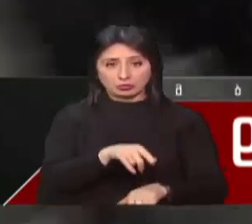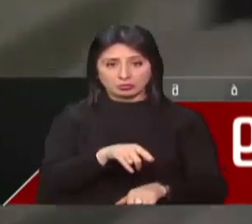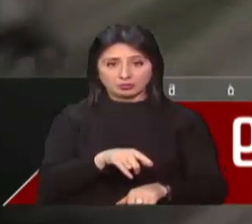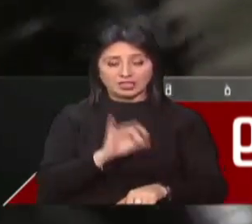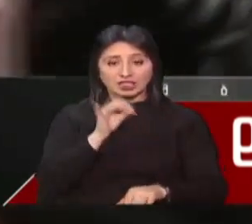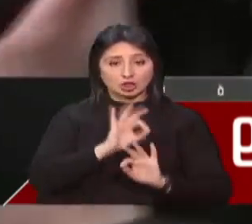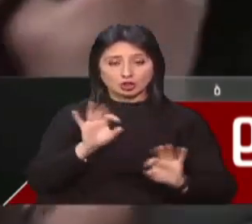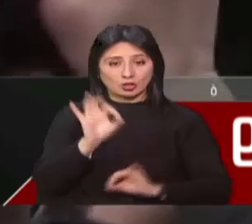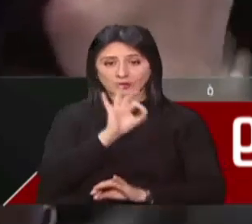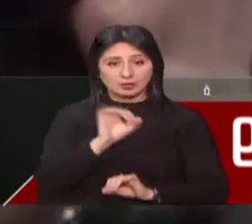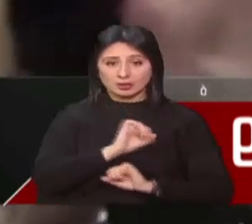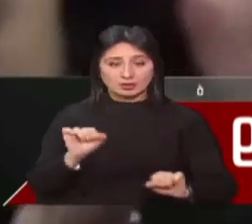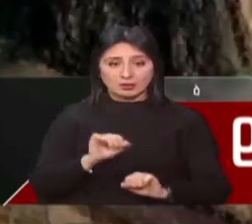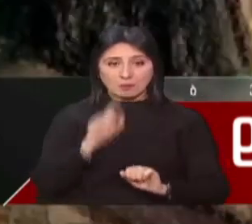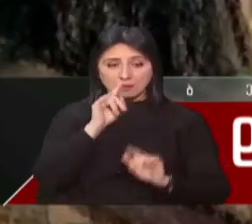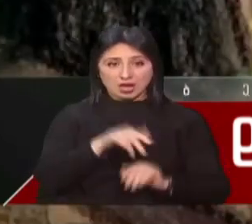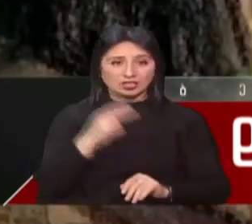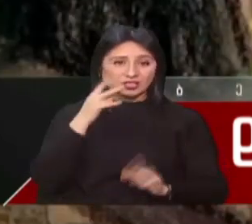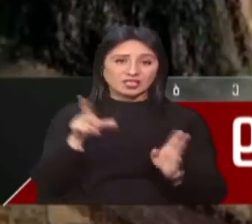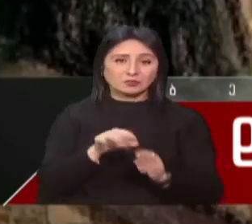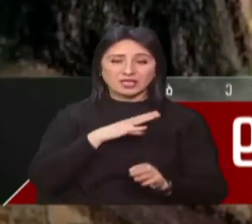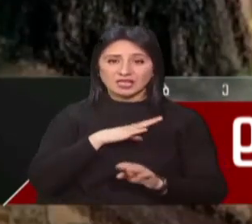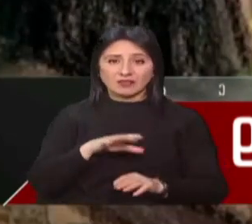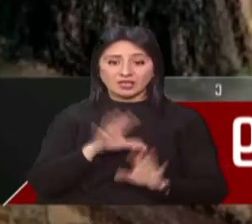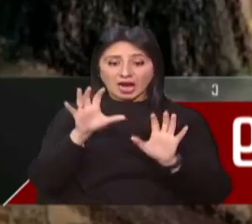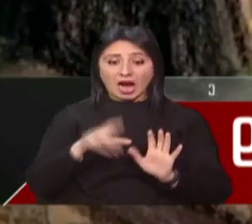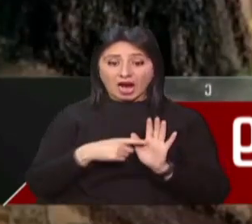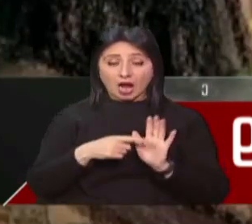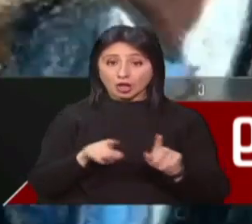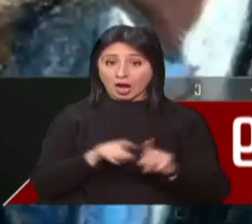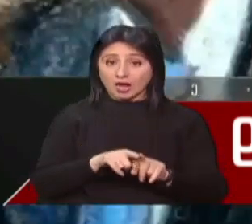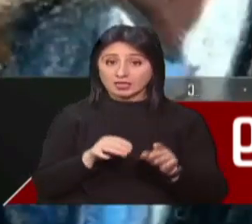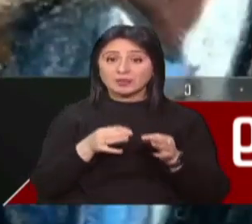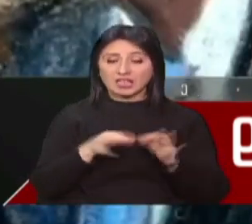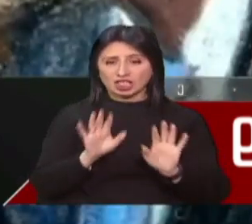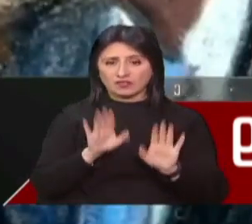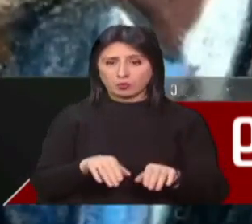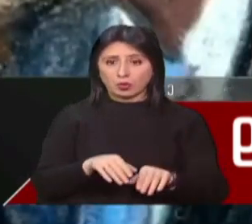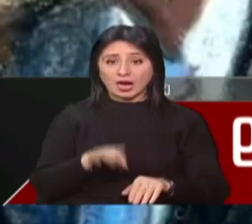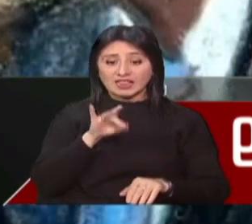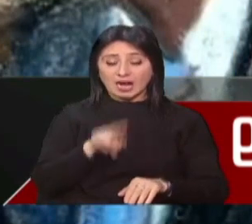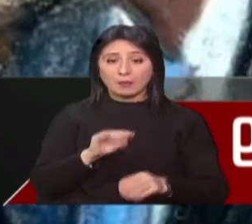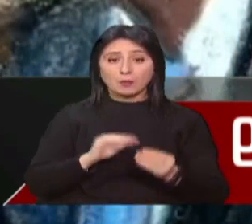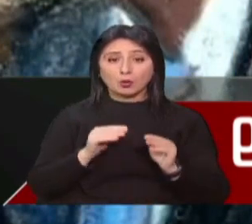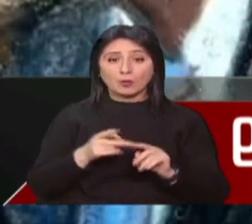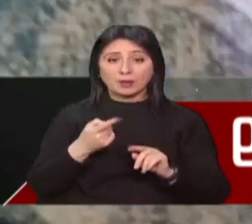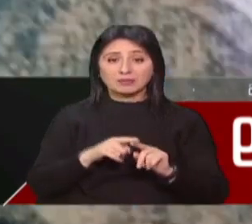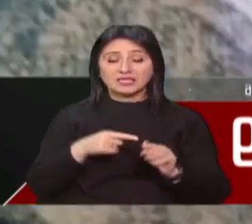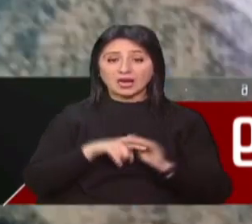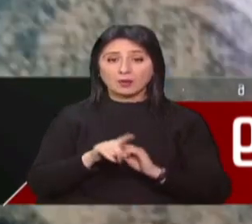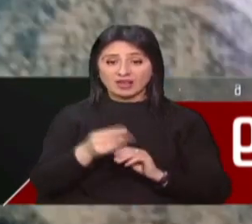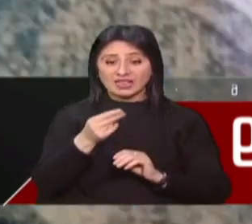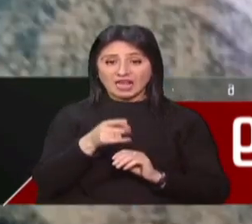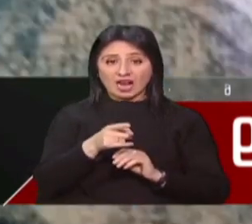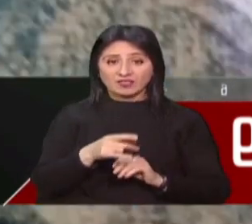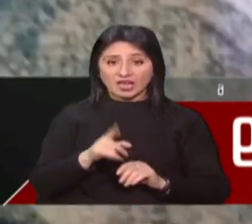ამ ისტორიის შესახებ არ ესაუბრა. ამერიკის შეერთებული შტატების კანონმდებლობით ასეთი რამ დაშვებულია. თუმცა ტრამპს პრობლემები იმის გამო აქვს, რომ ეს